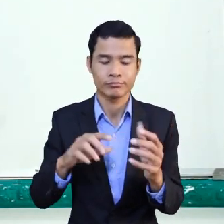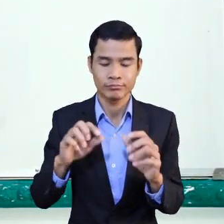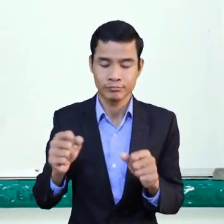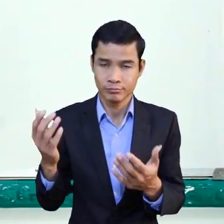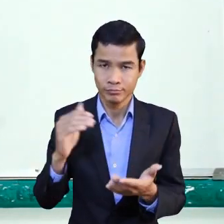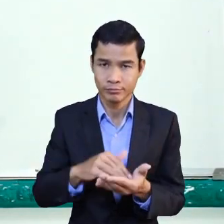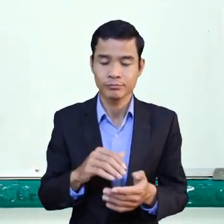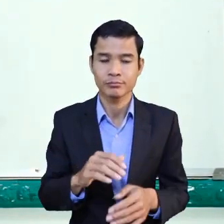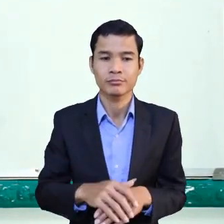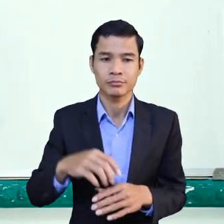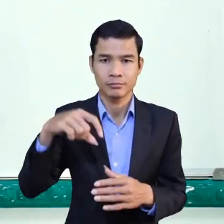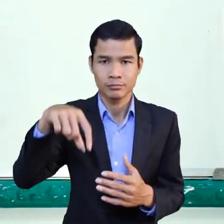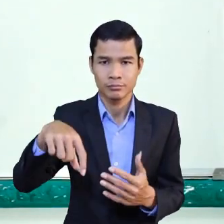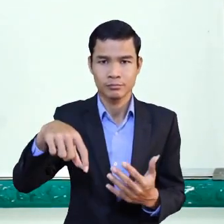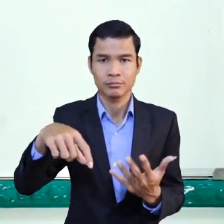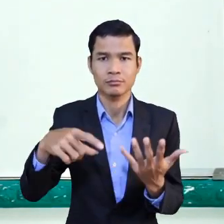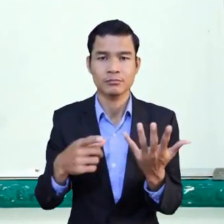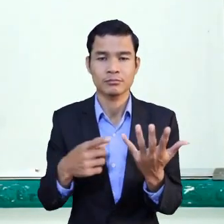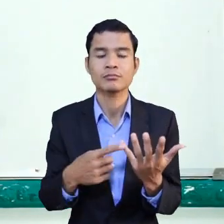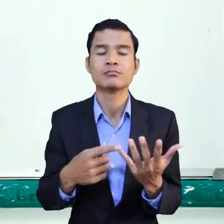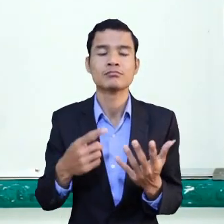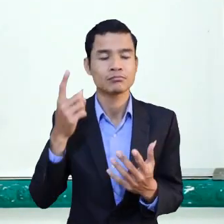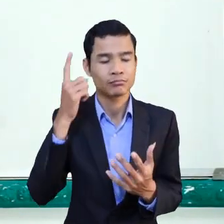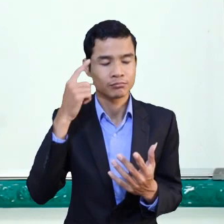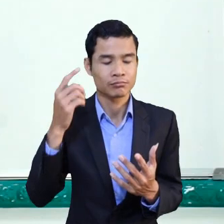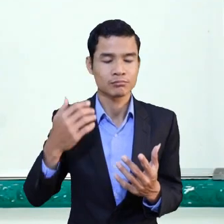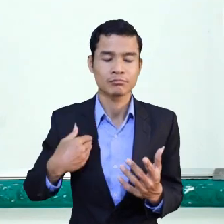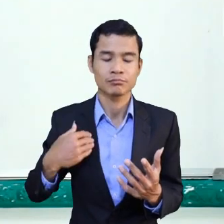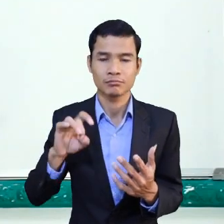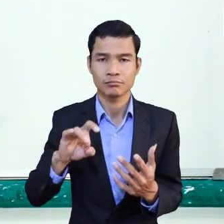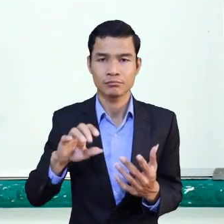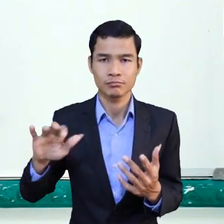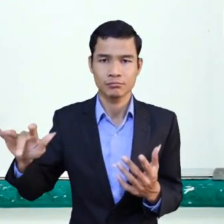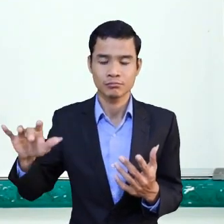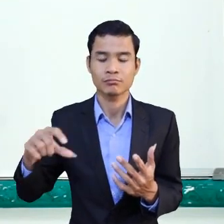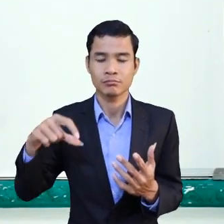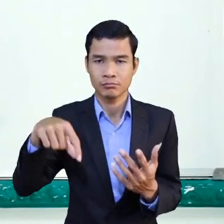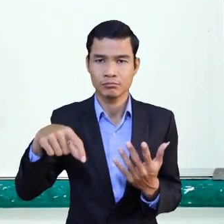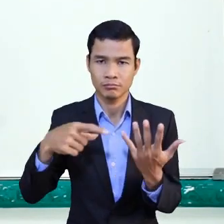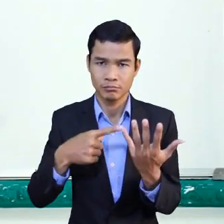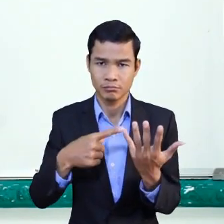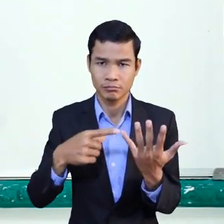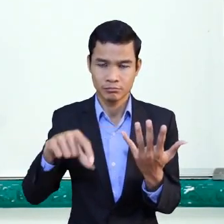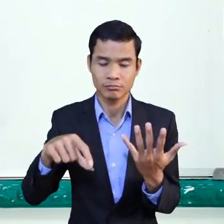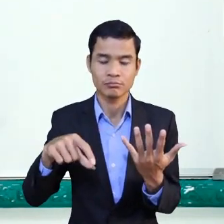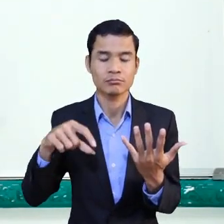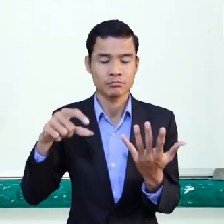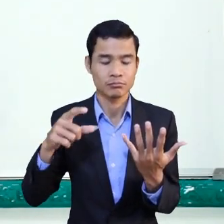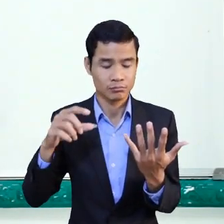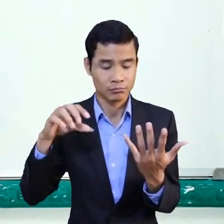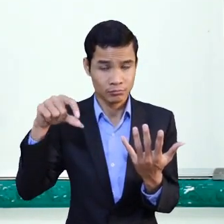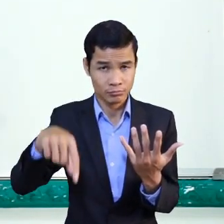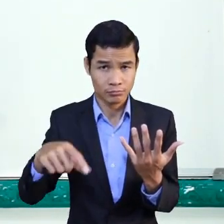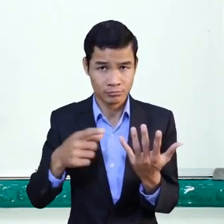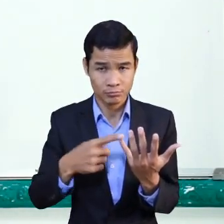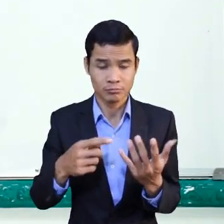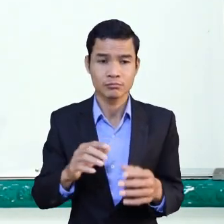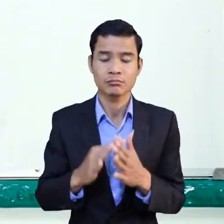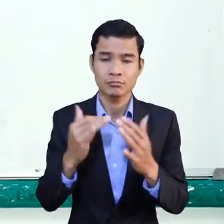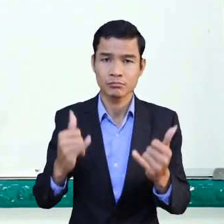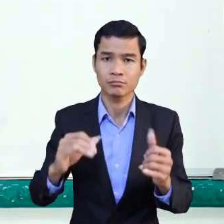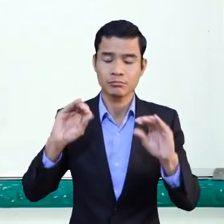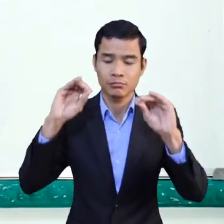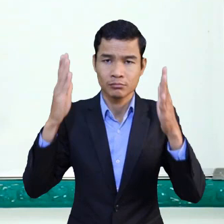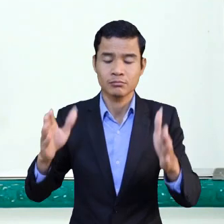ចាម្ដងទៀតកេគឺមានអក្សរកនិងស្រៈអេចាកូនមើលអ្នកគ្រូសរសេ